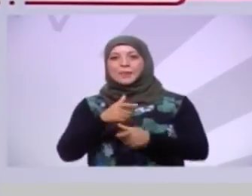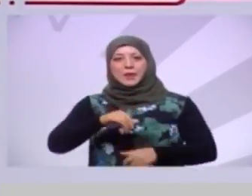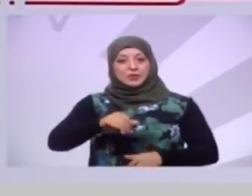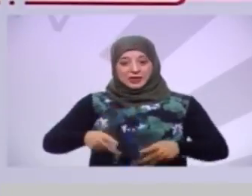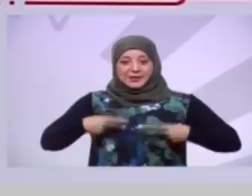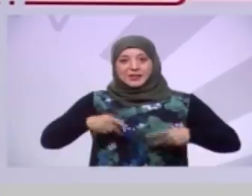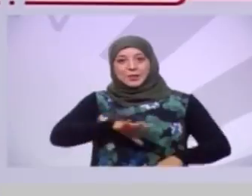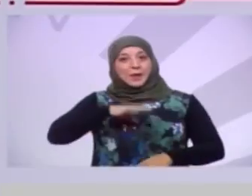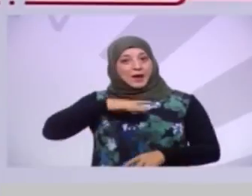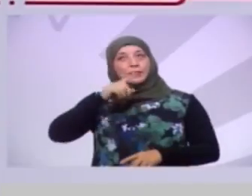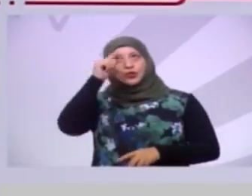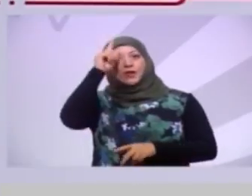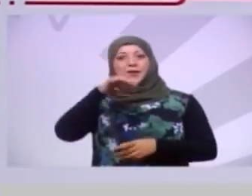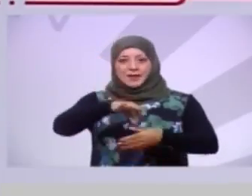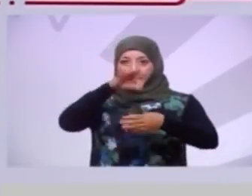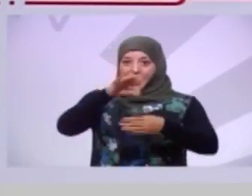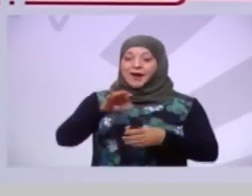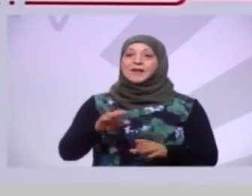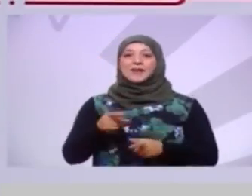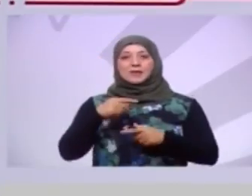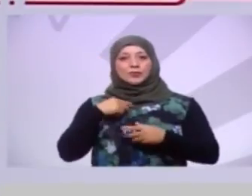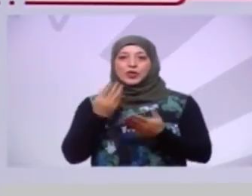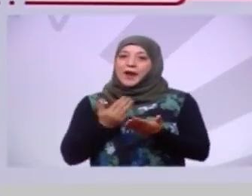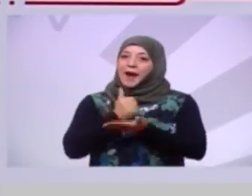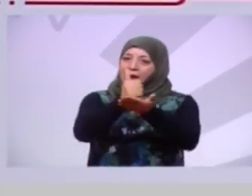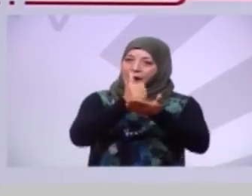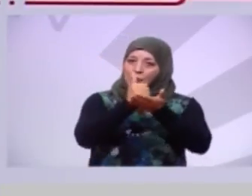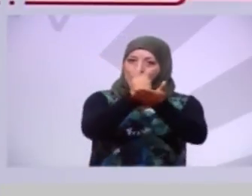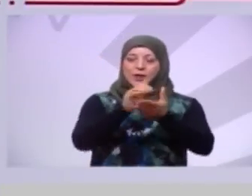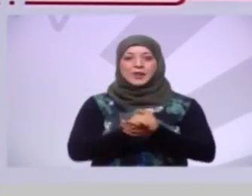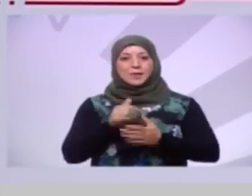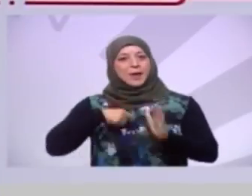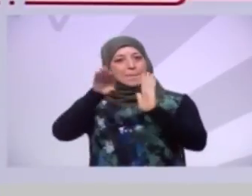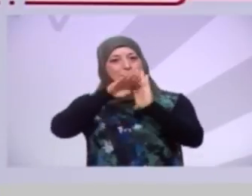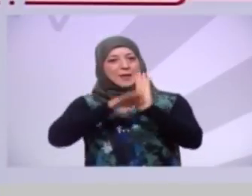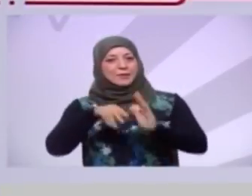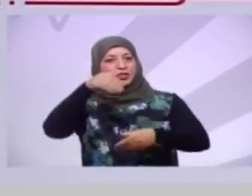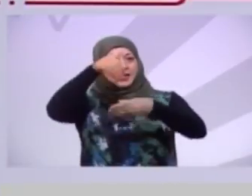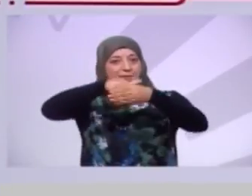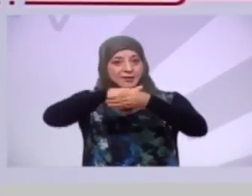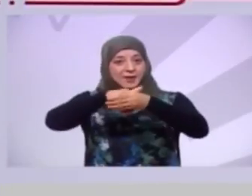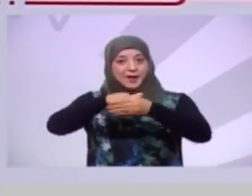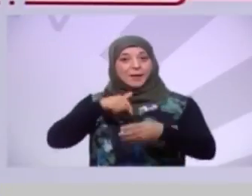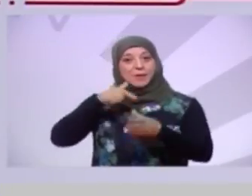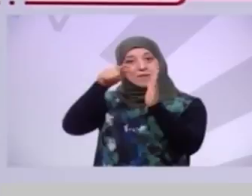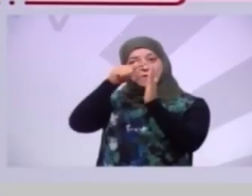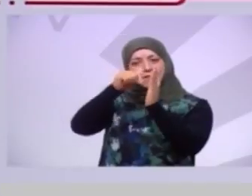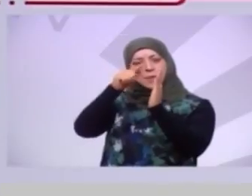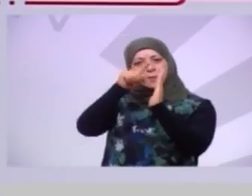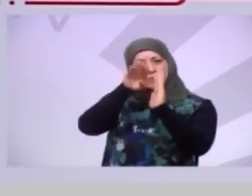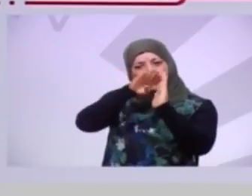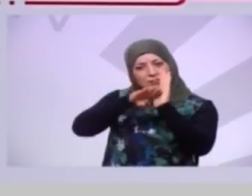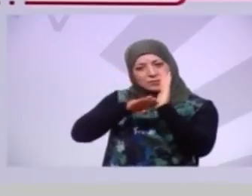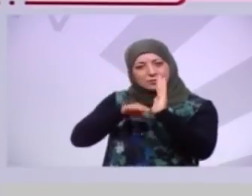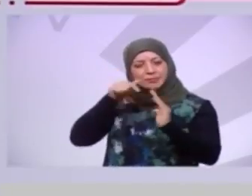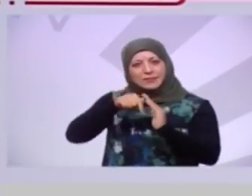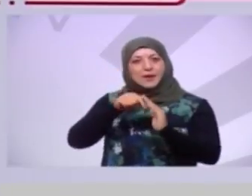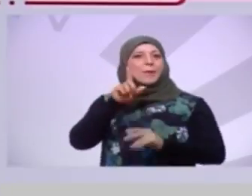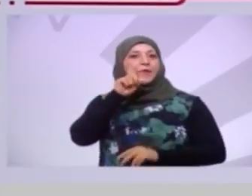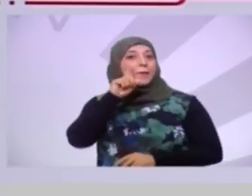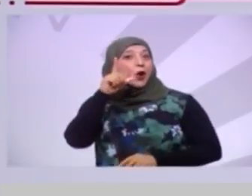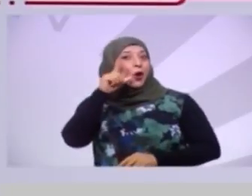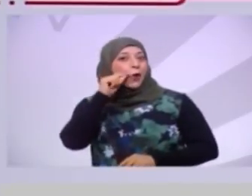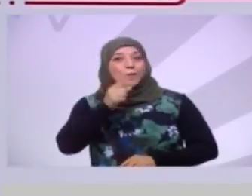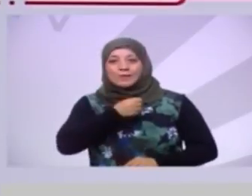نقول لهم محل باذن الله بشكل صوتهم اه برنامجه الانتخابي جدا من اه انسينا ورجعنا الكبار